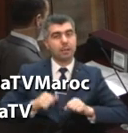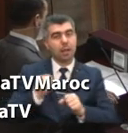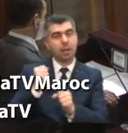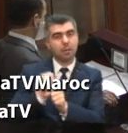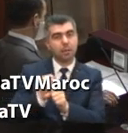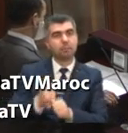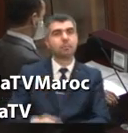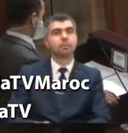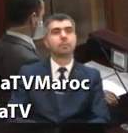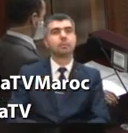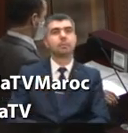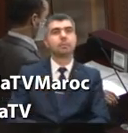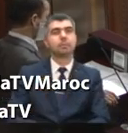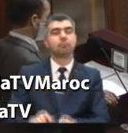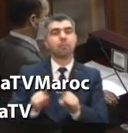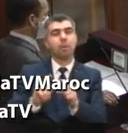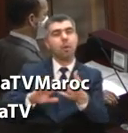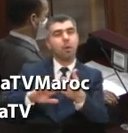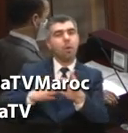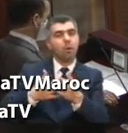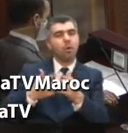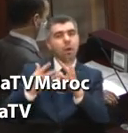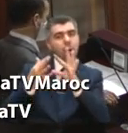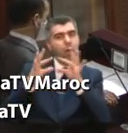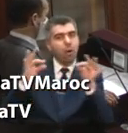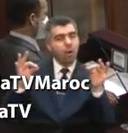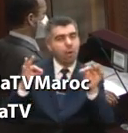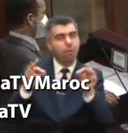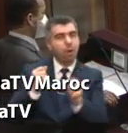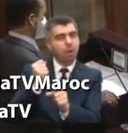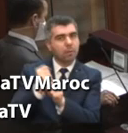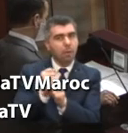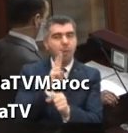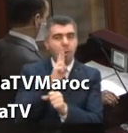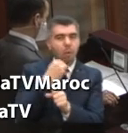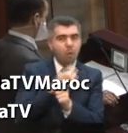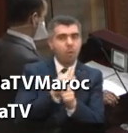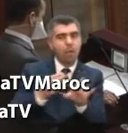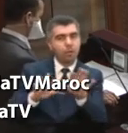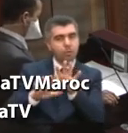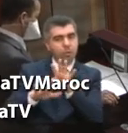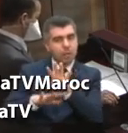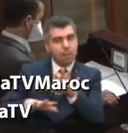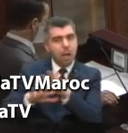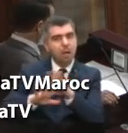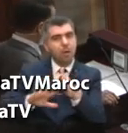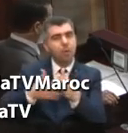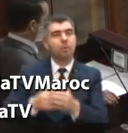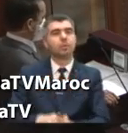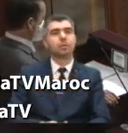الدستورية، والذي استعرض فيه مختلف الخطوات التي قامت بها الحكومة في المجال الاجتماعي بصفة